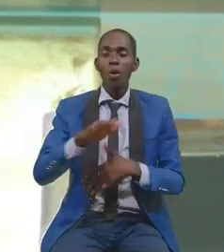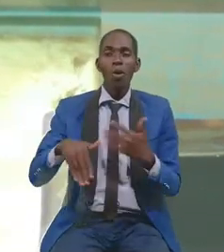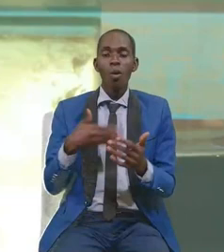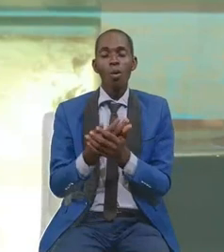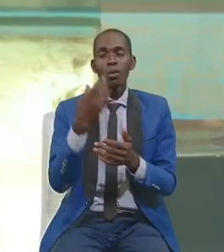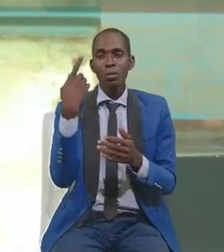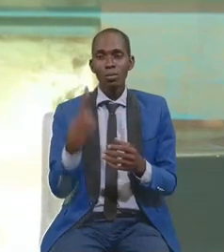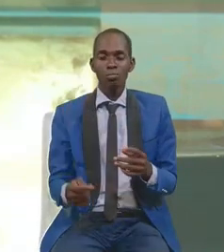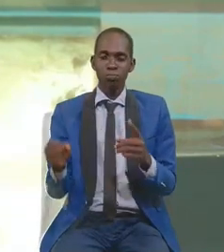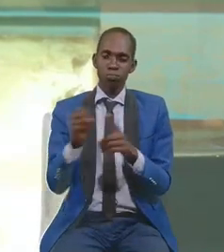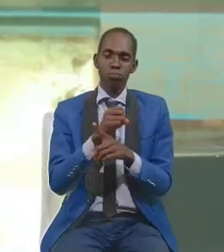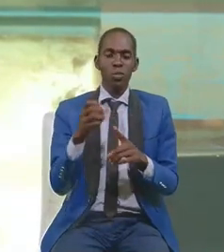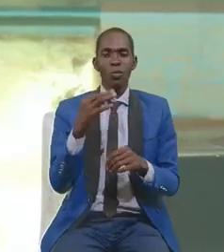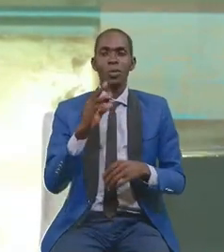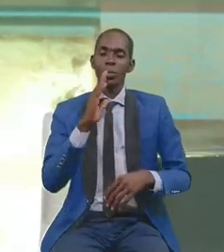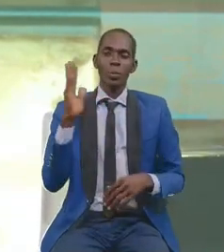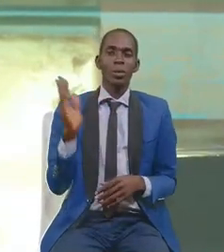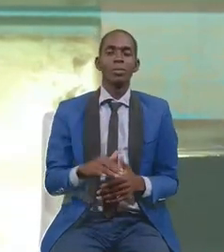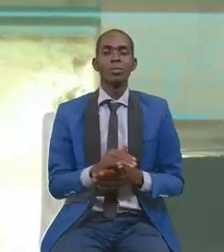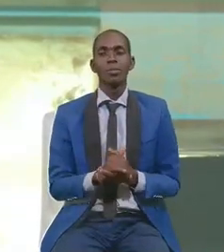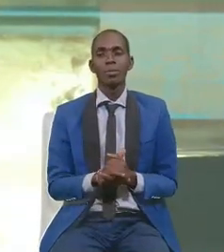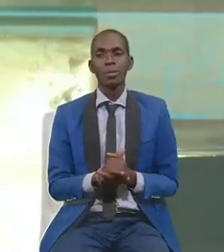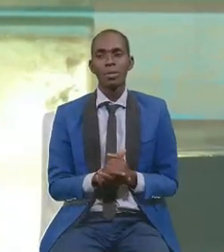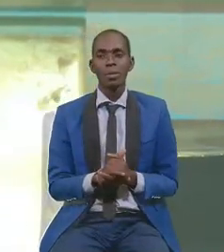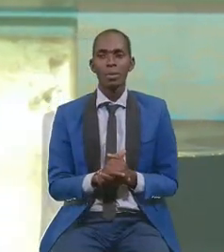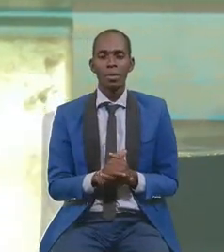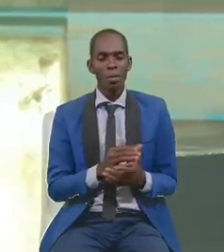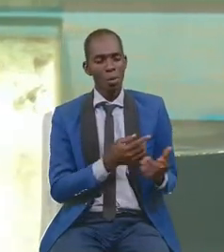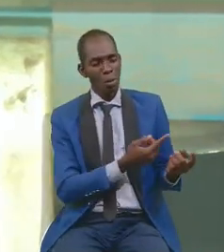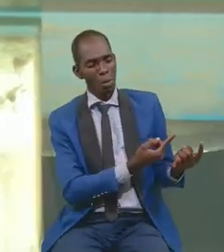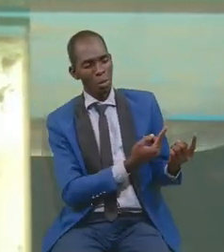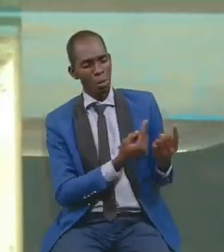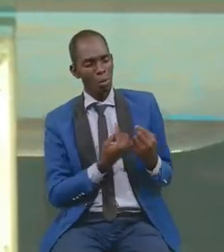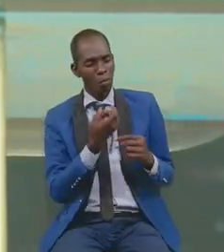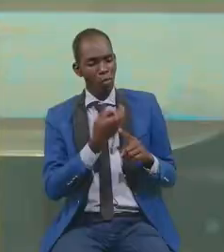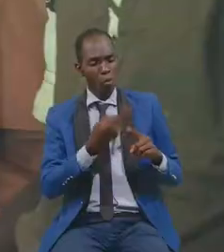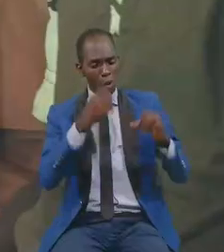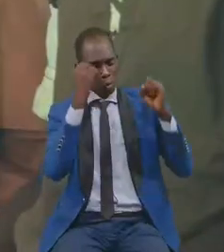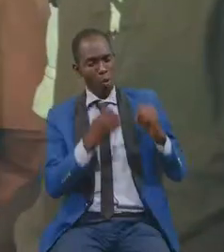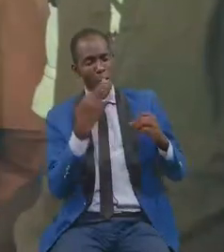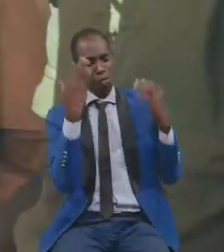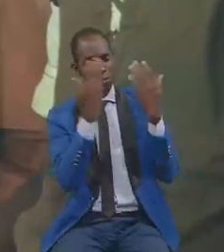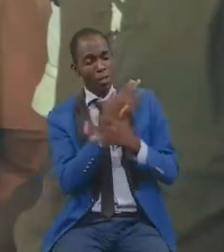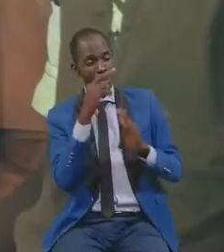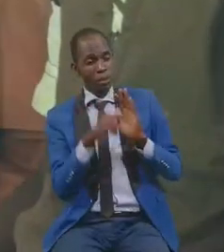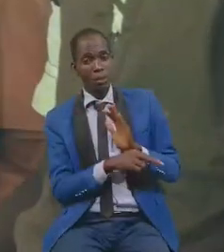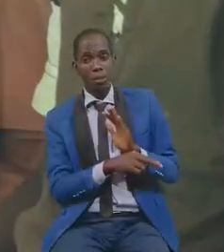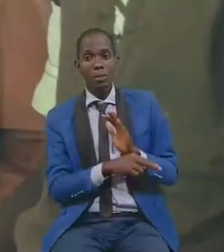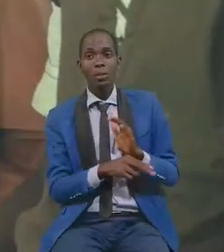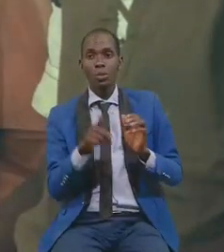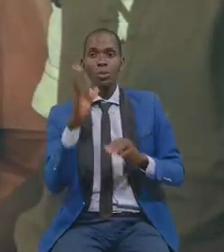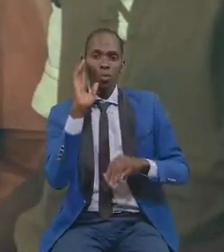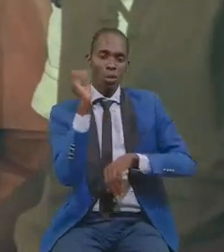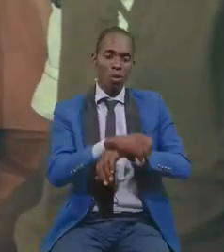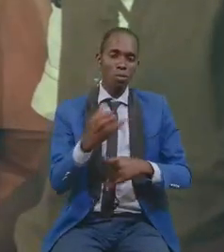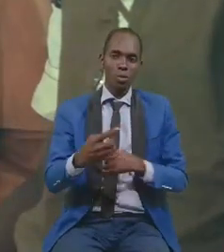capable d'éteindre tous les traits enflammés du malin. Venant des pouvoirs maléfiques, vous allez les vaincre ce jour. Venant de